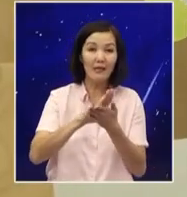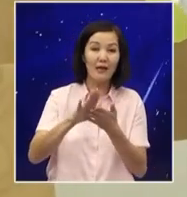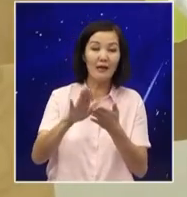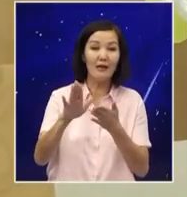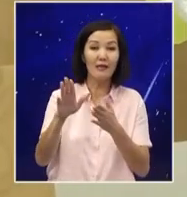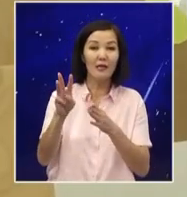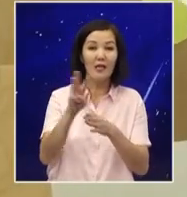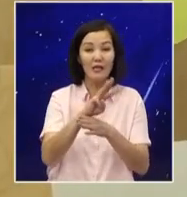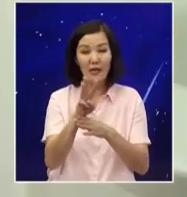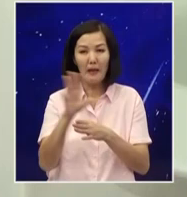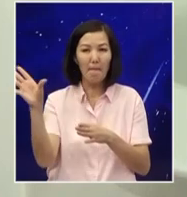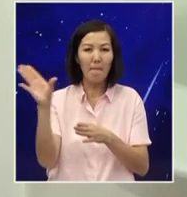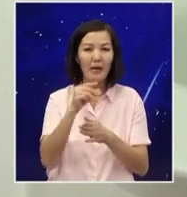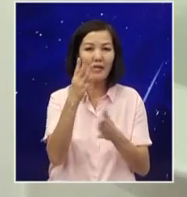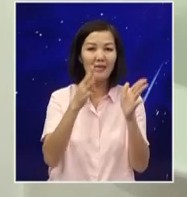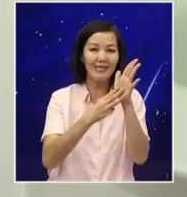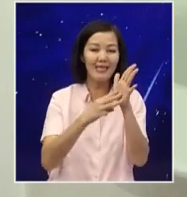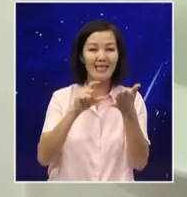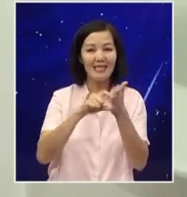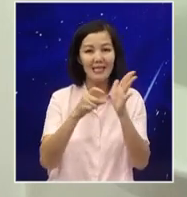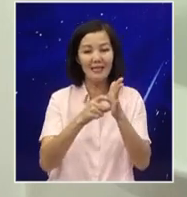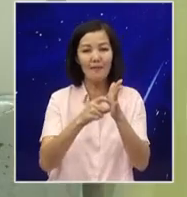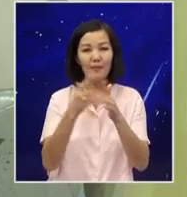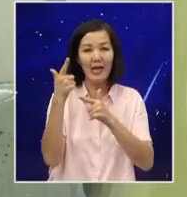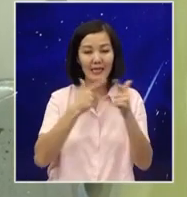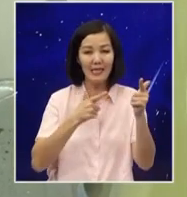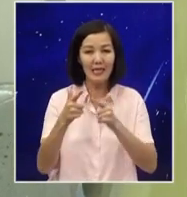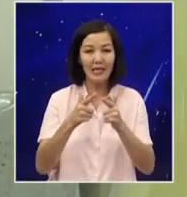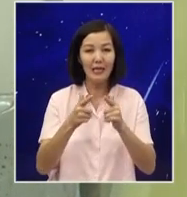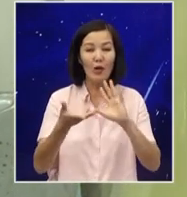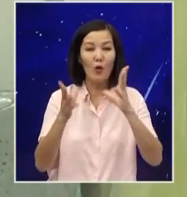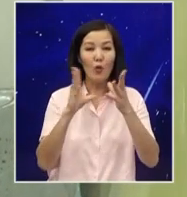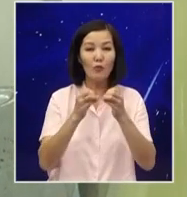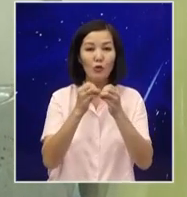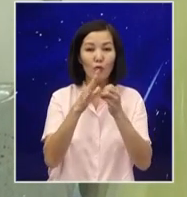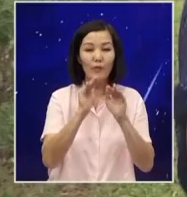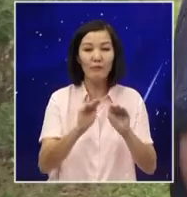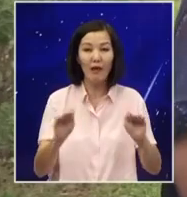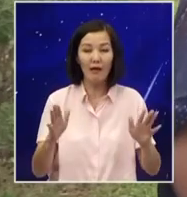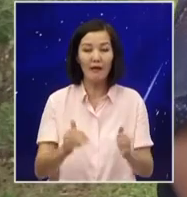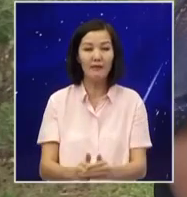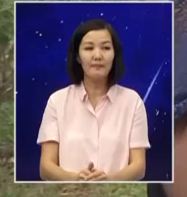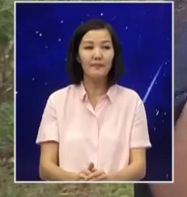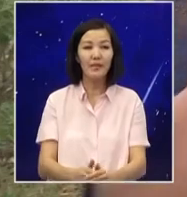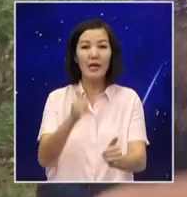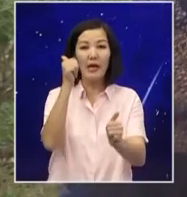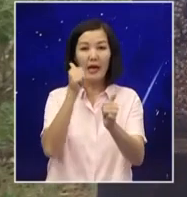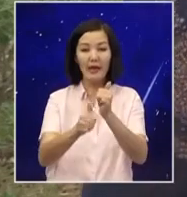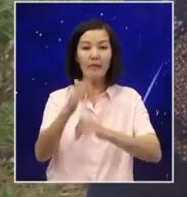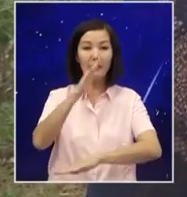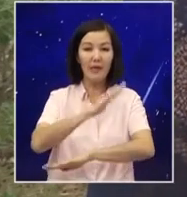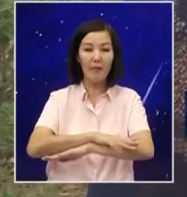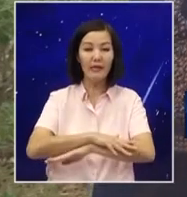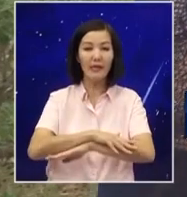8 сынып әзірленген. Әр кабинетте сыйымдылық 15 оқушыдан үзіліс кестесі әртүрлі. Әрбір сабақтан кейін